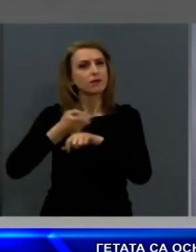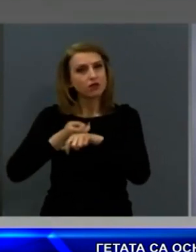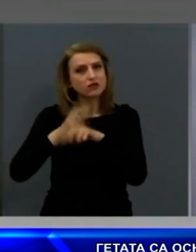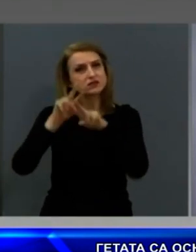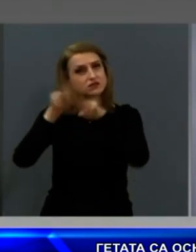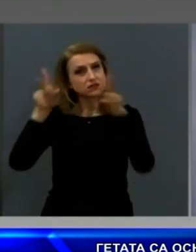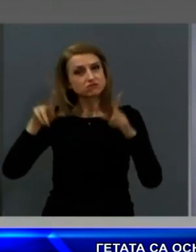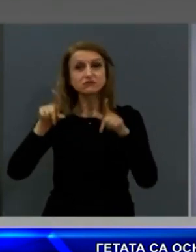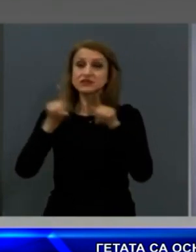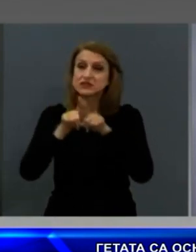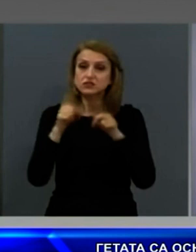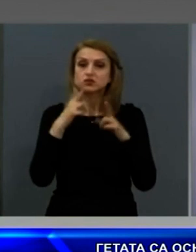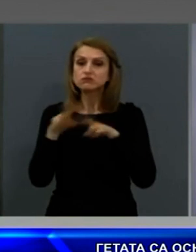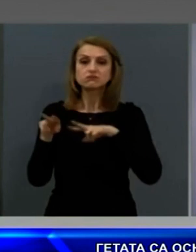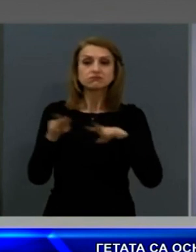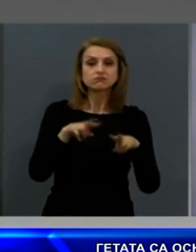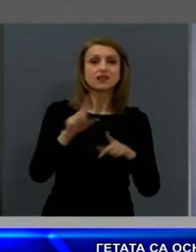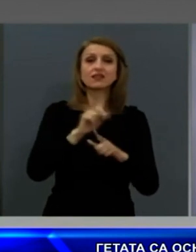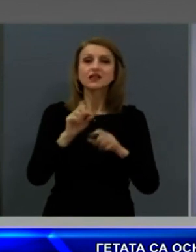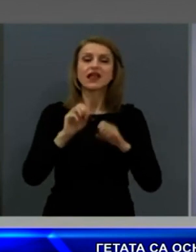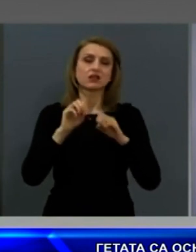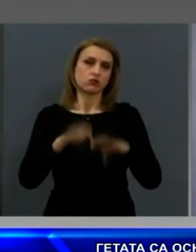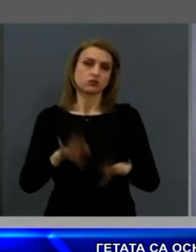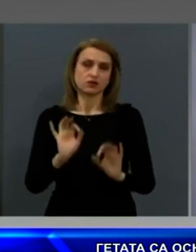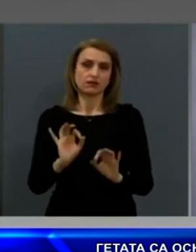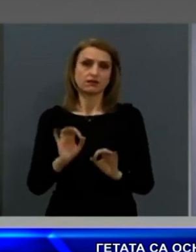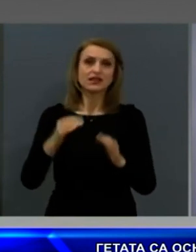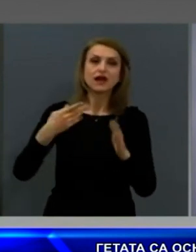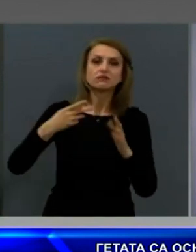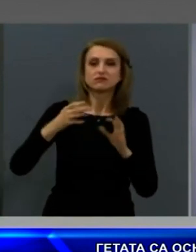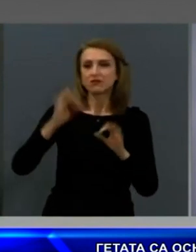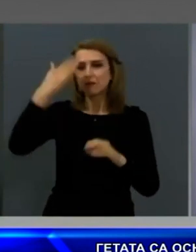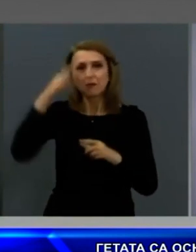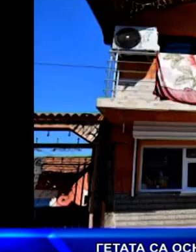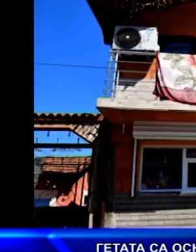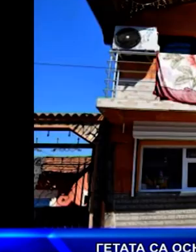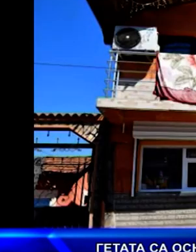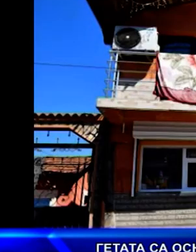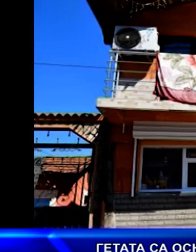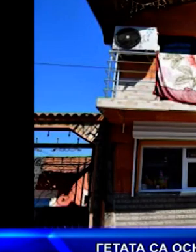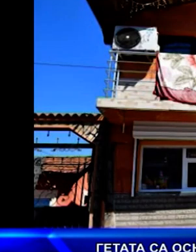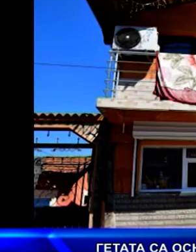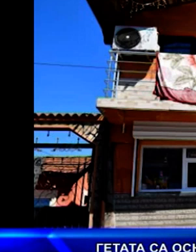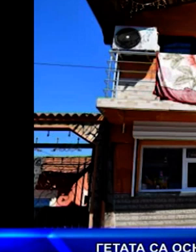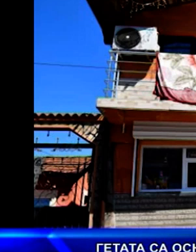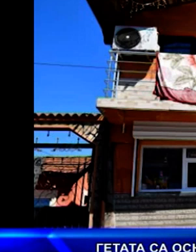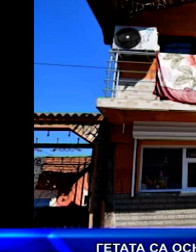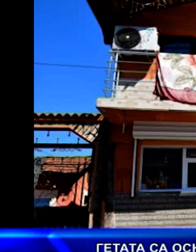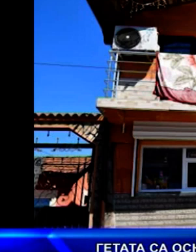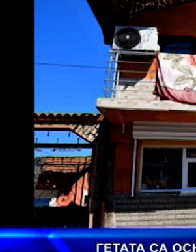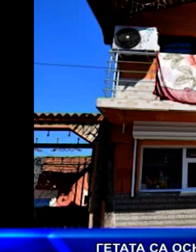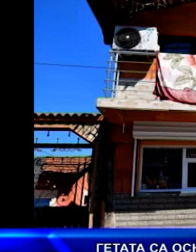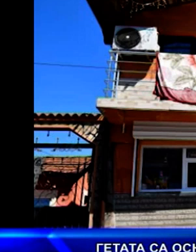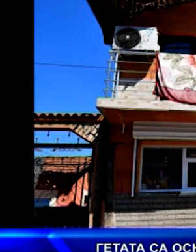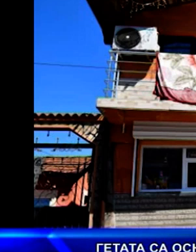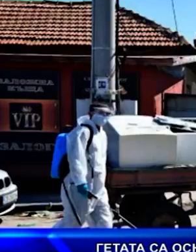проследявани и да не се допуска излизането на такива пациенти. Малко по-късно населеното място бе